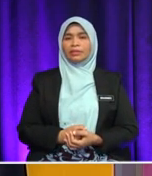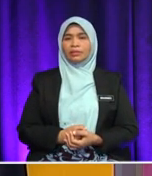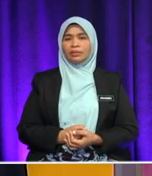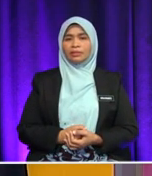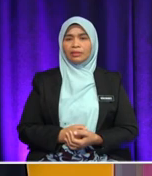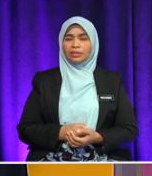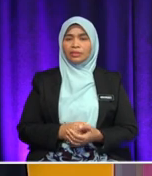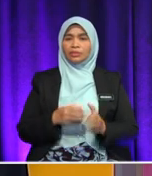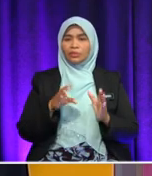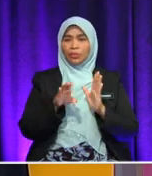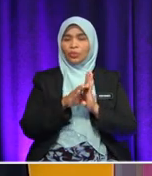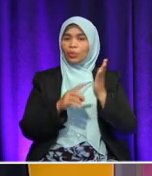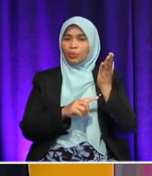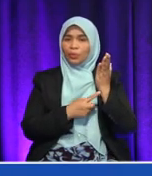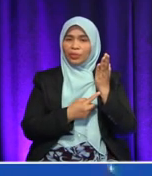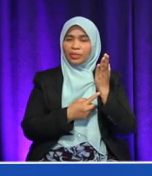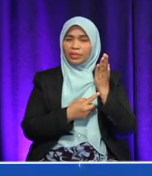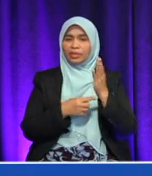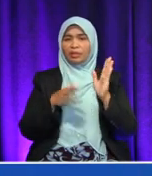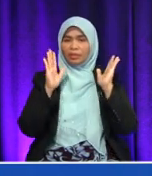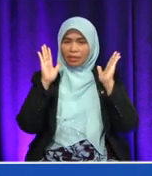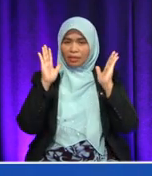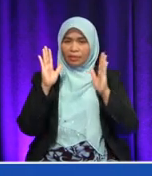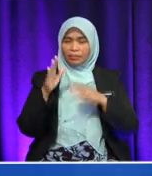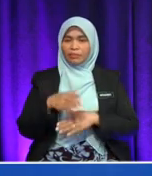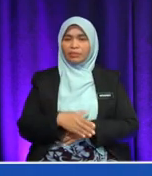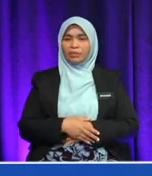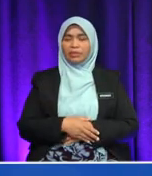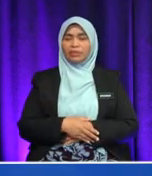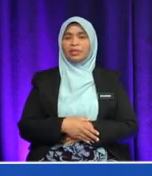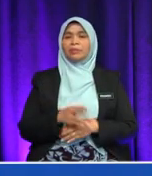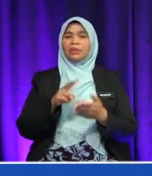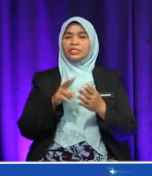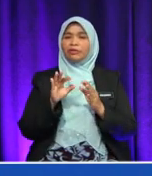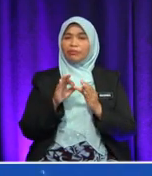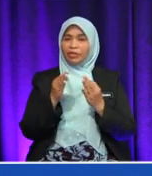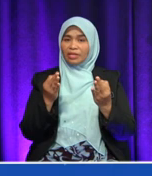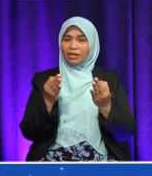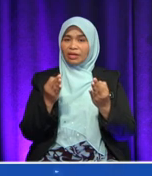kita mulai dengan angka Takbir Allahu akbar baca Bismillahirrohmanirrohim